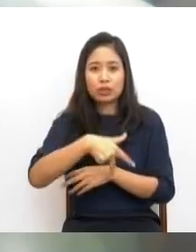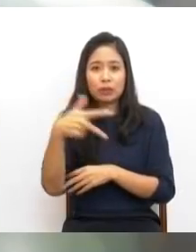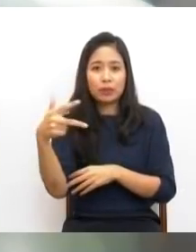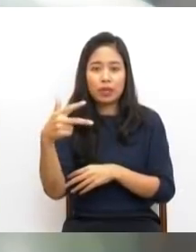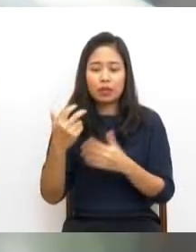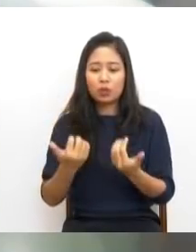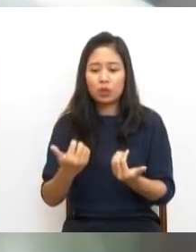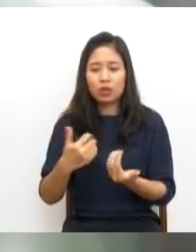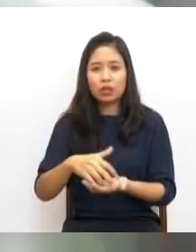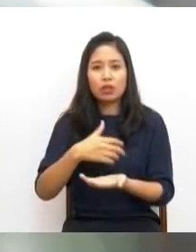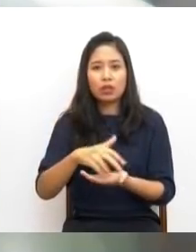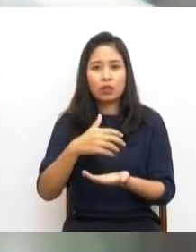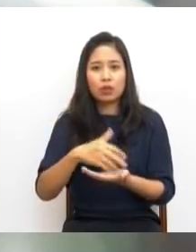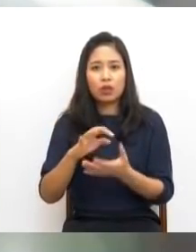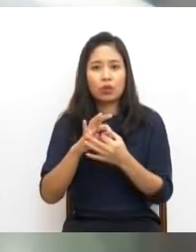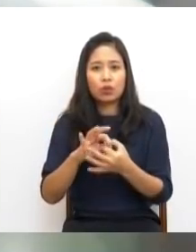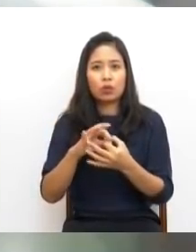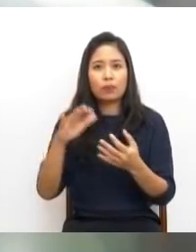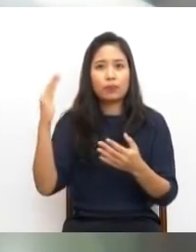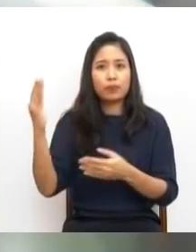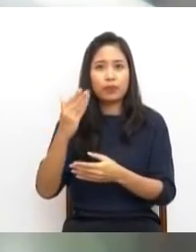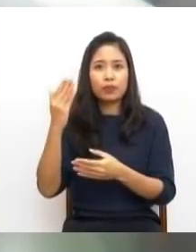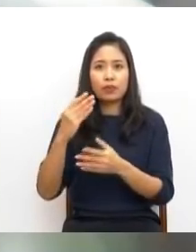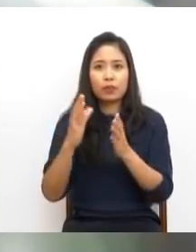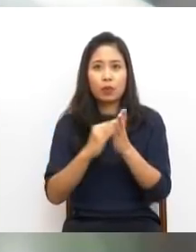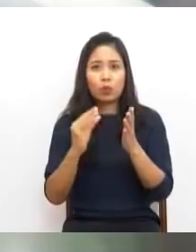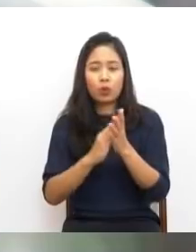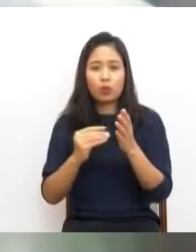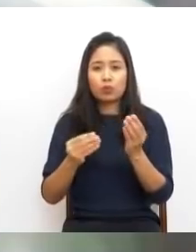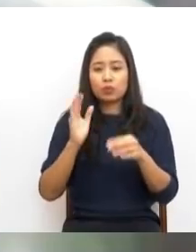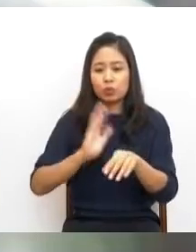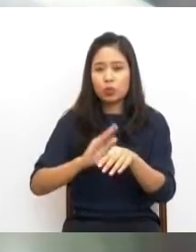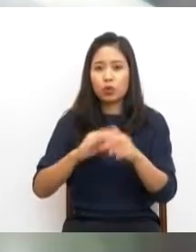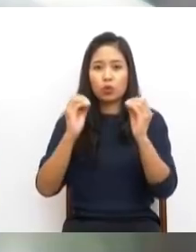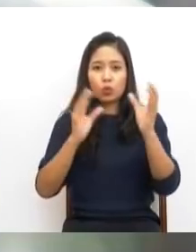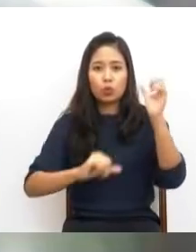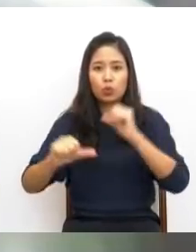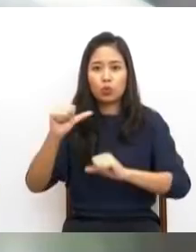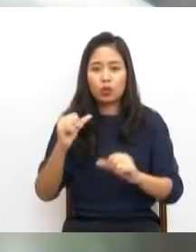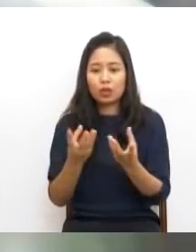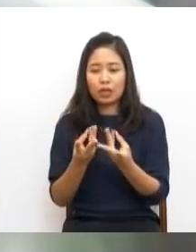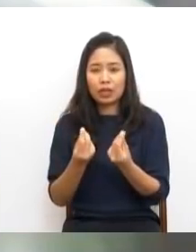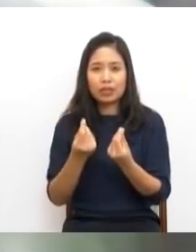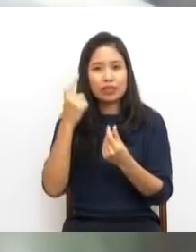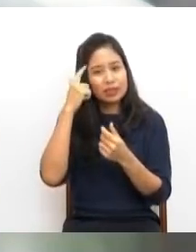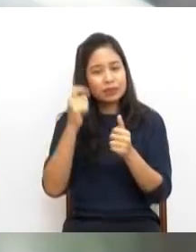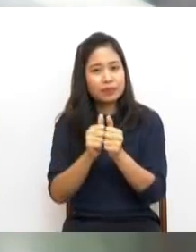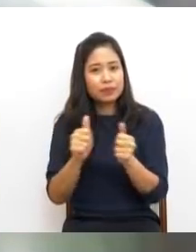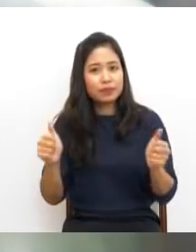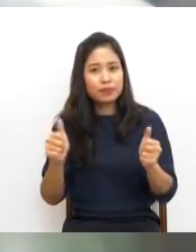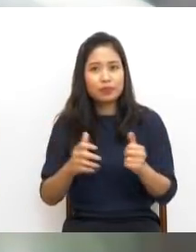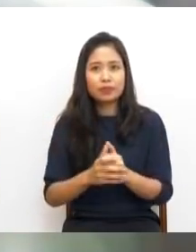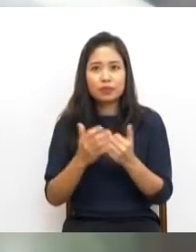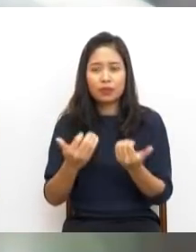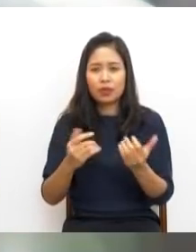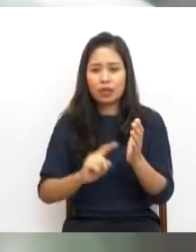าเล่าบรรยากาศในช่วงที่เรามีการอบรมในเรื่องของชวนครูวิทย์คณิตมาคิดให้ว้าวนะคะประเด็นแรกนะคะจุดเริ่มต้นน